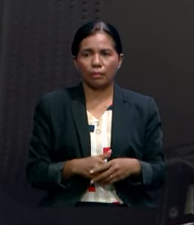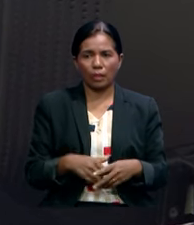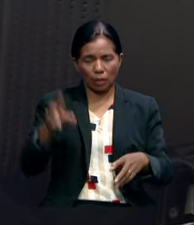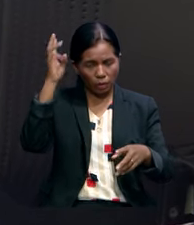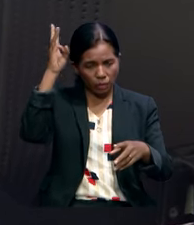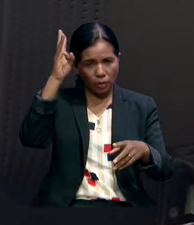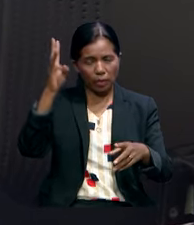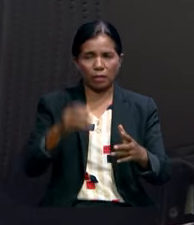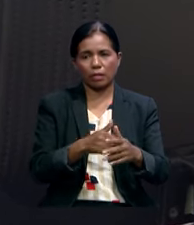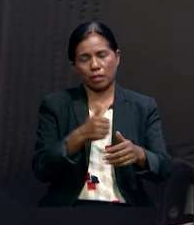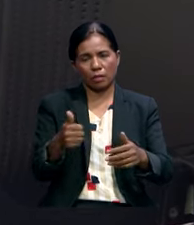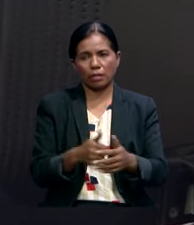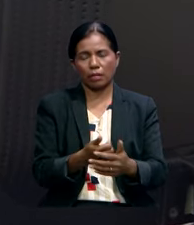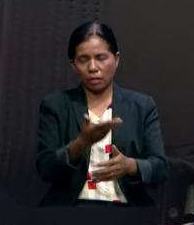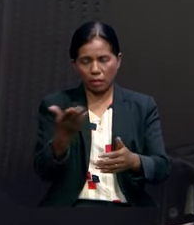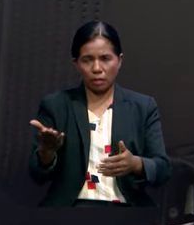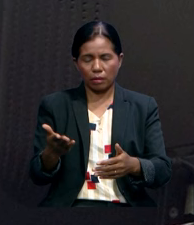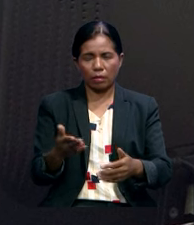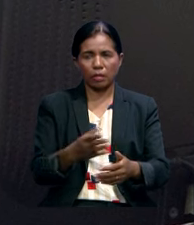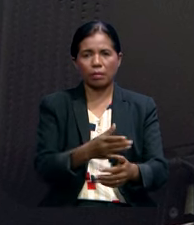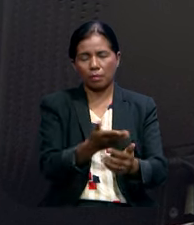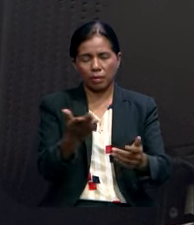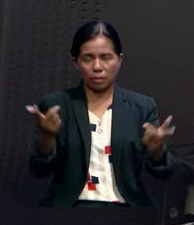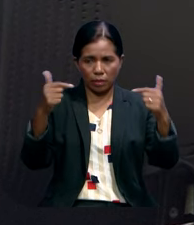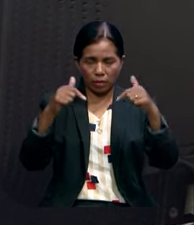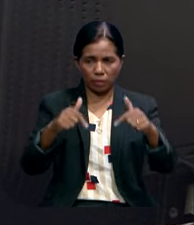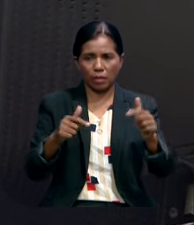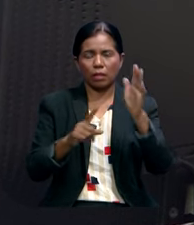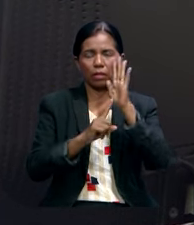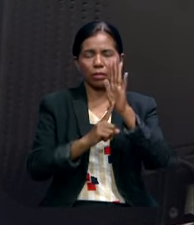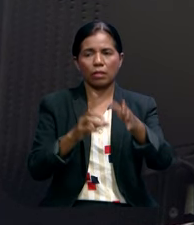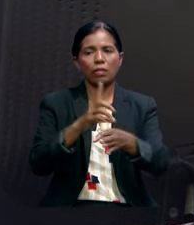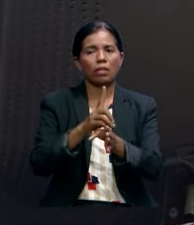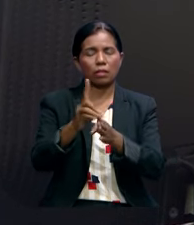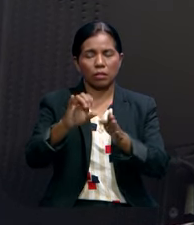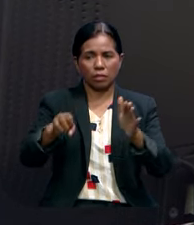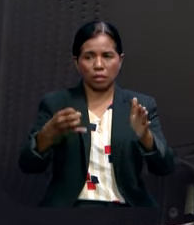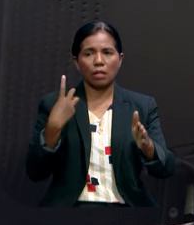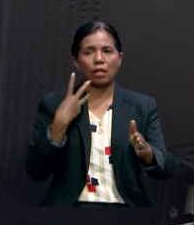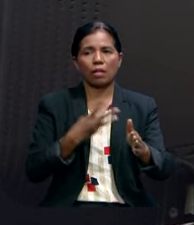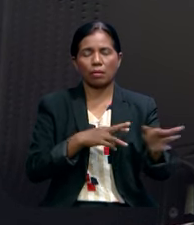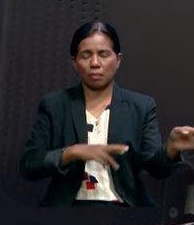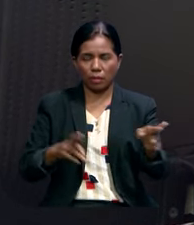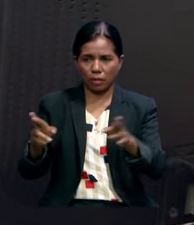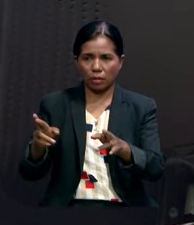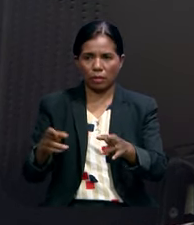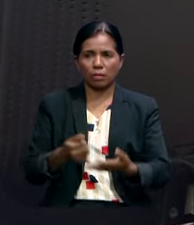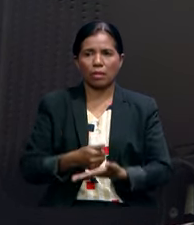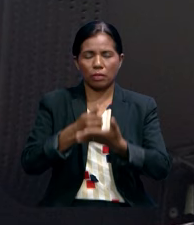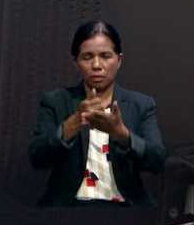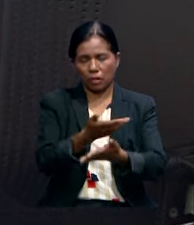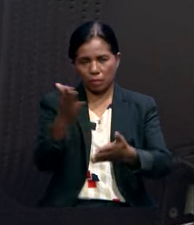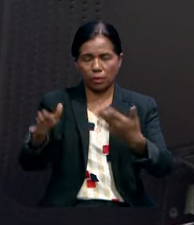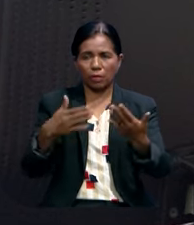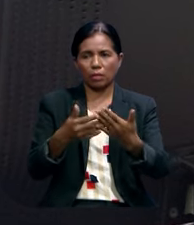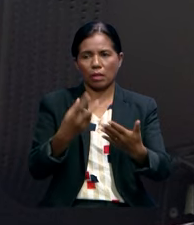perkupasang ruma, o duvidas ruma, maya tohi dirasang zeraldet. Ami pronto atu atene ita bocira,